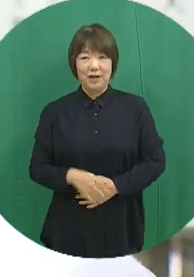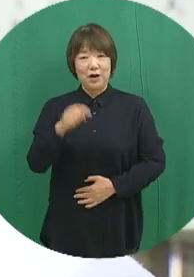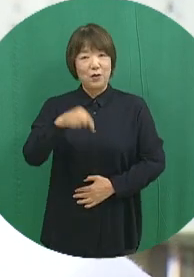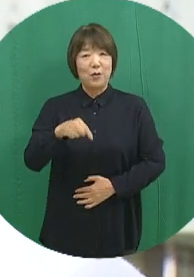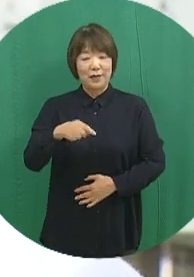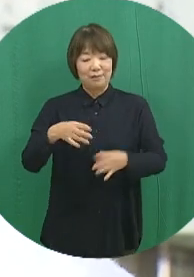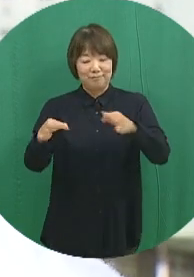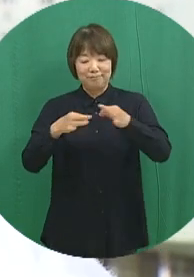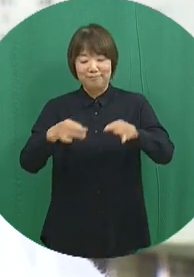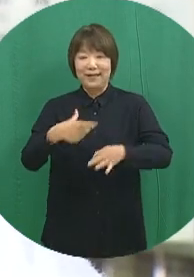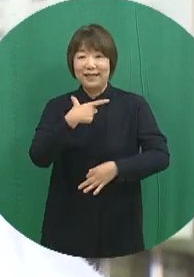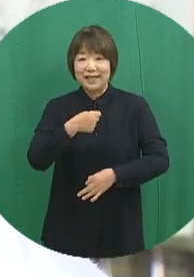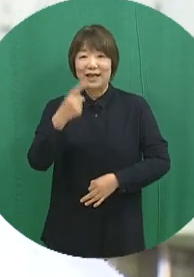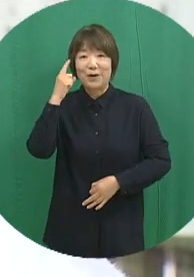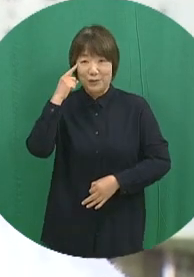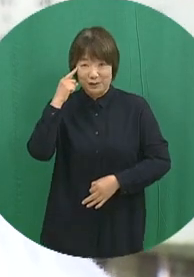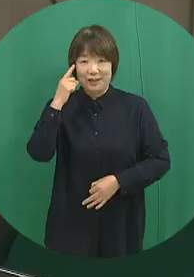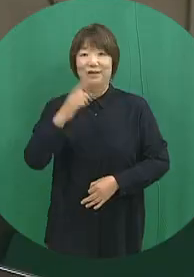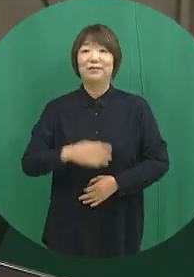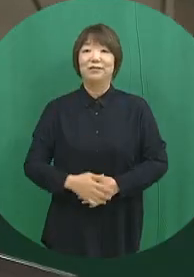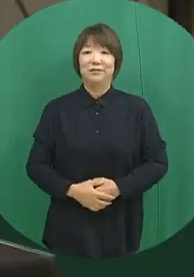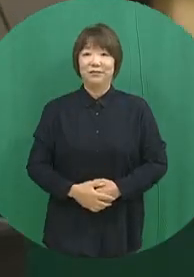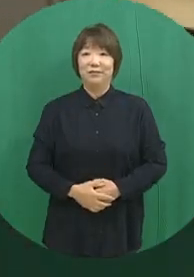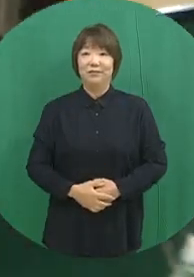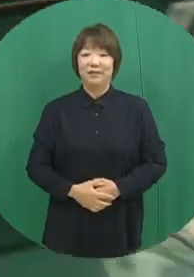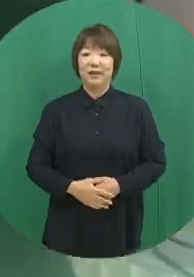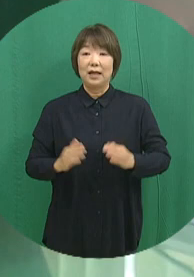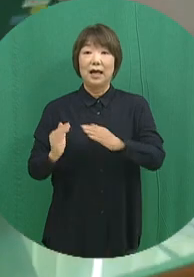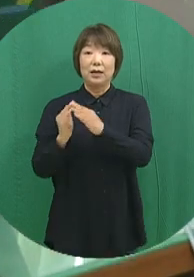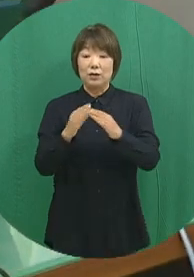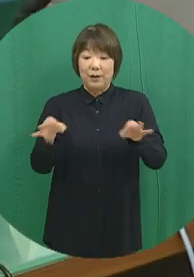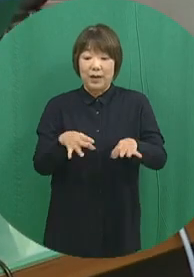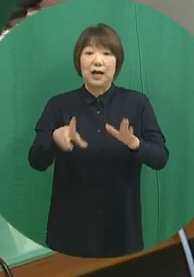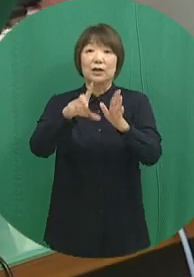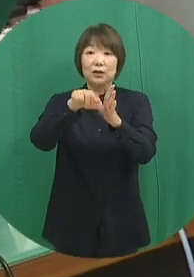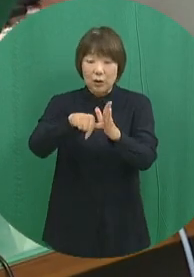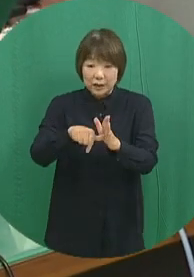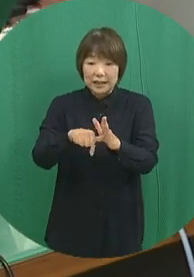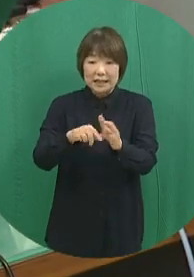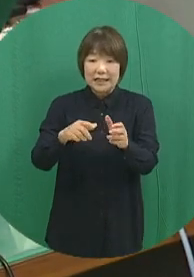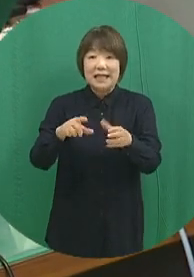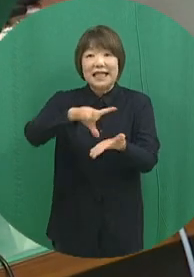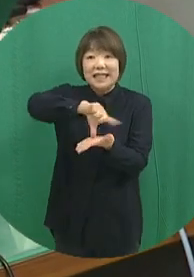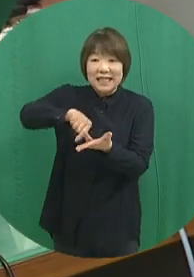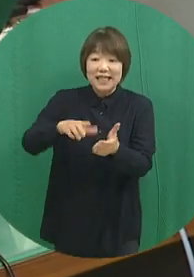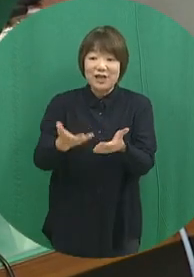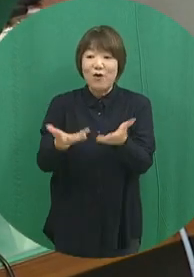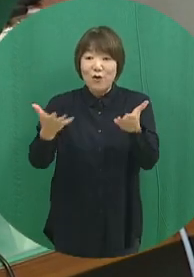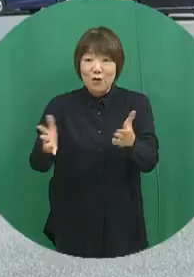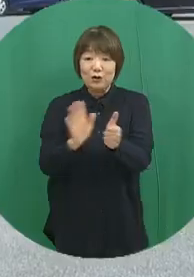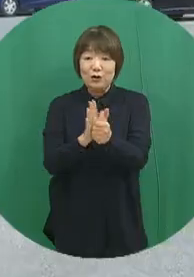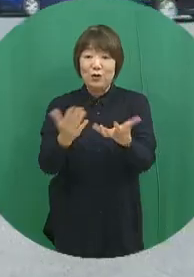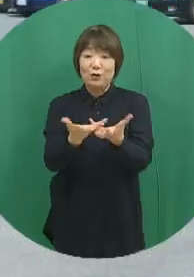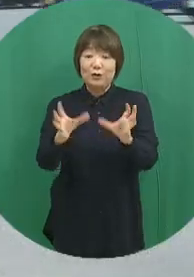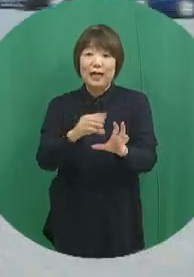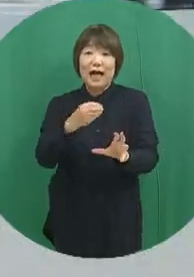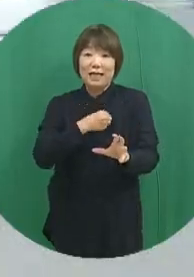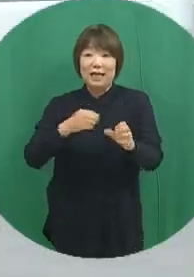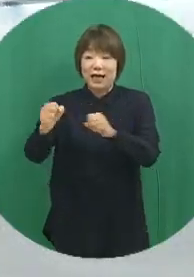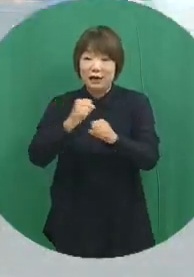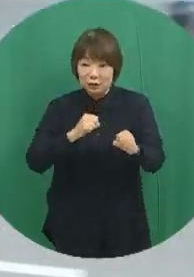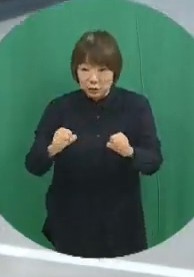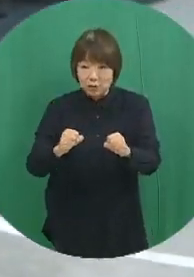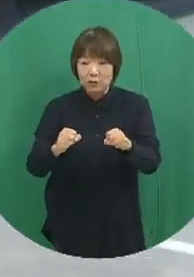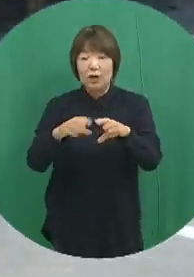ょっと商売やってみたいなみたいな。 移住当初、今治市の地域おこし協力隊員として活動する傍